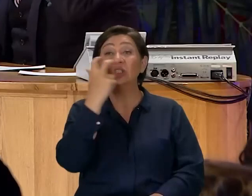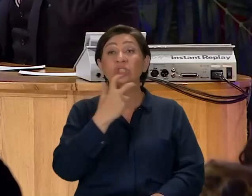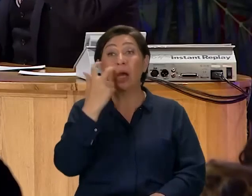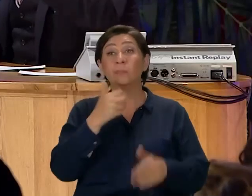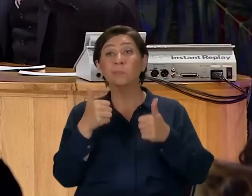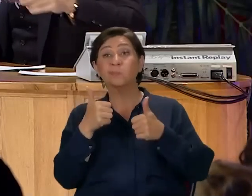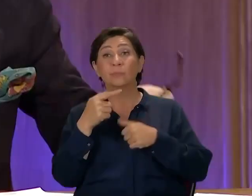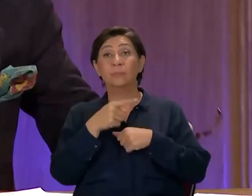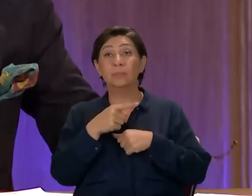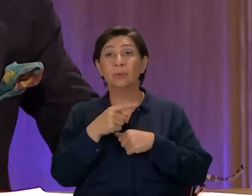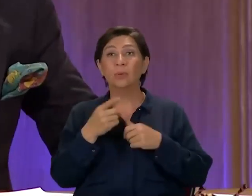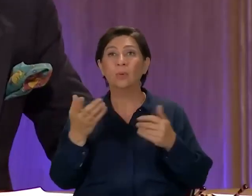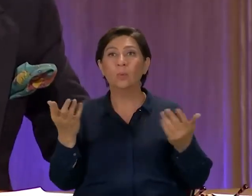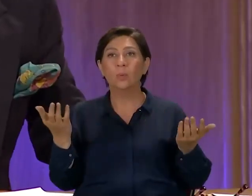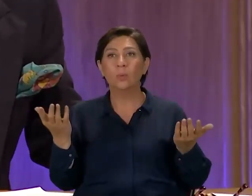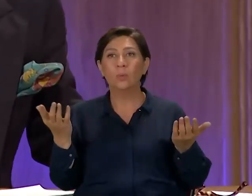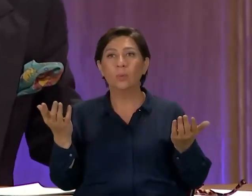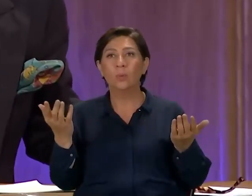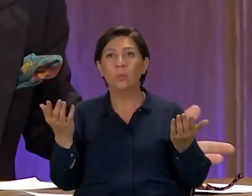şarkı söylüyor. Yani,